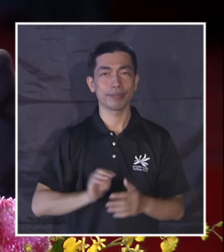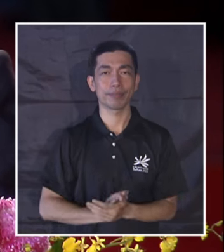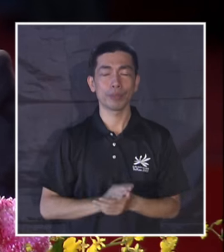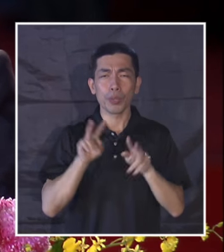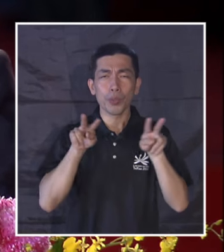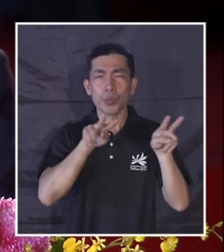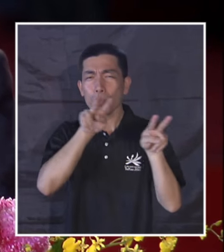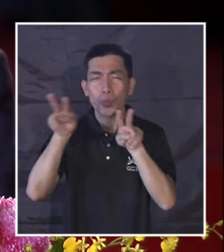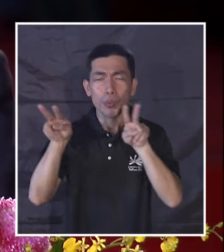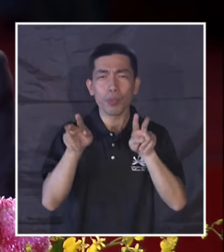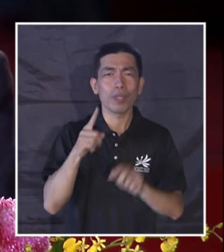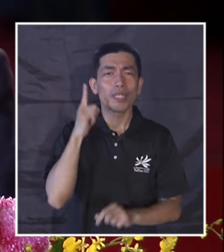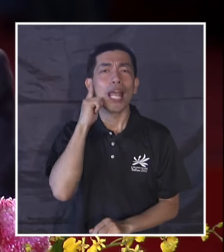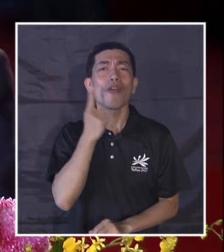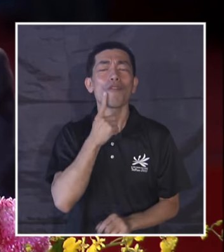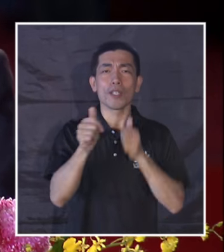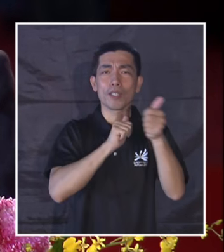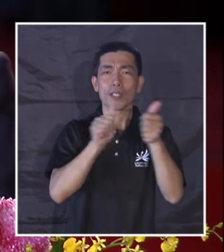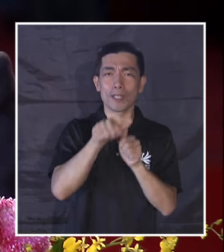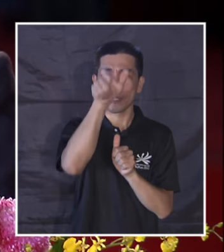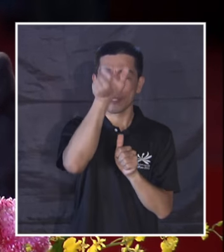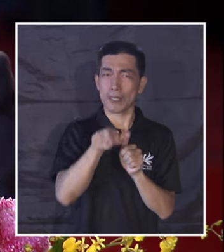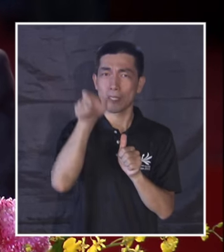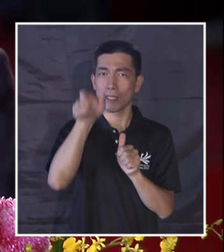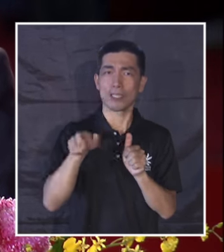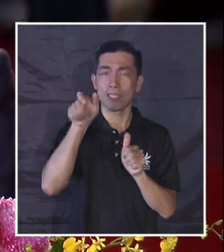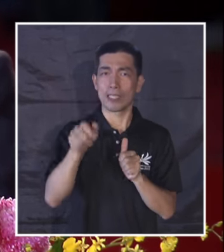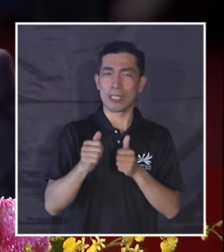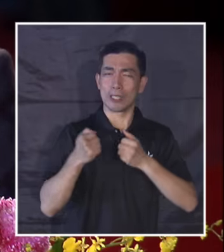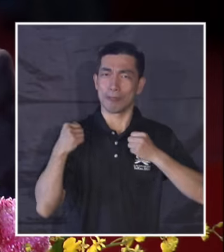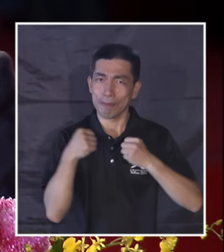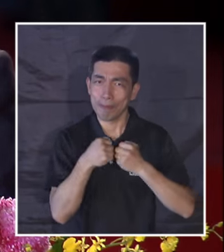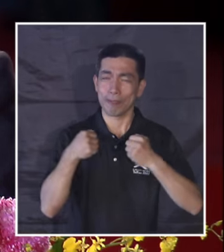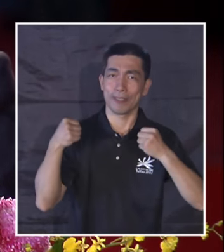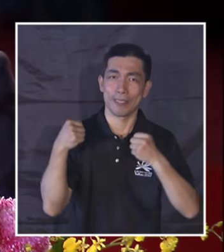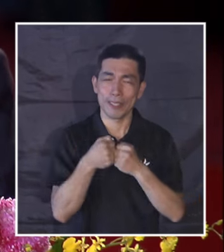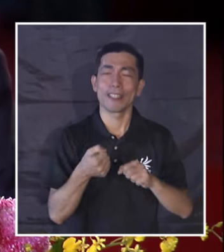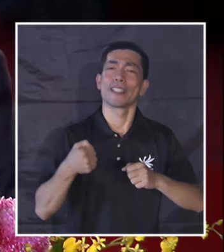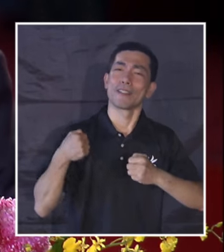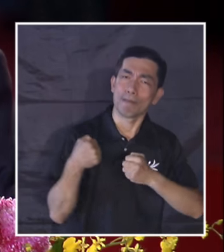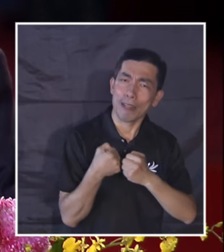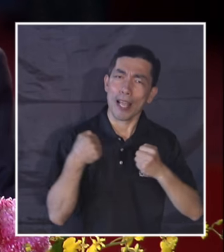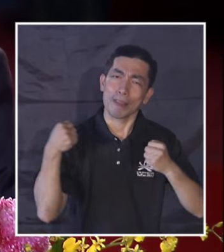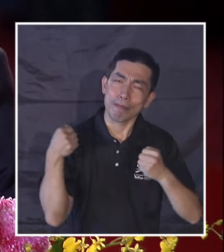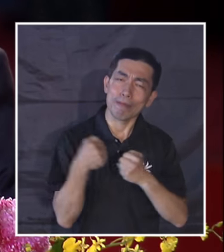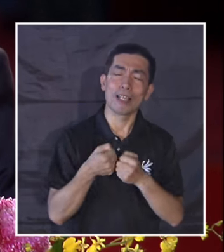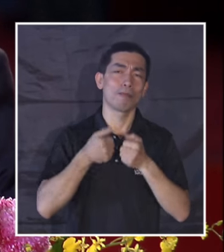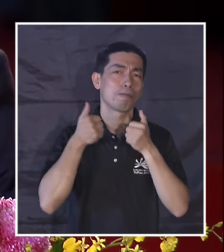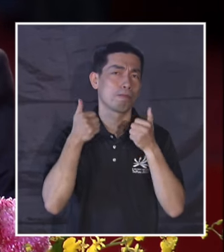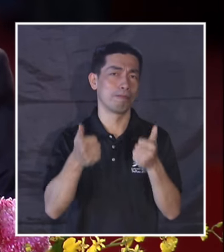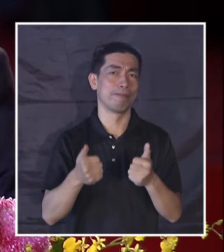强韧的生命力以及精彩的体育表现留下深刻的印象。